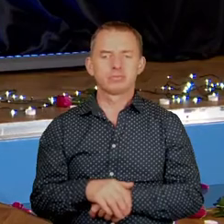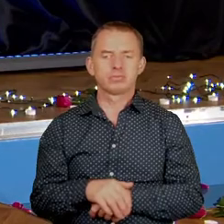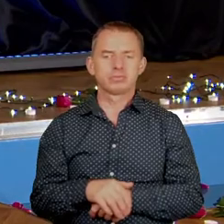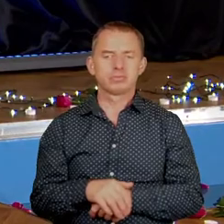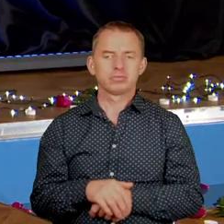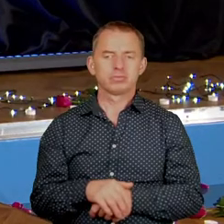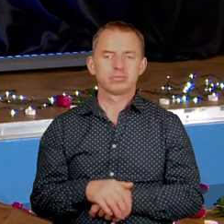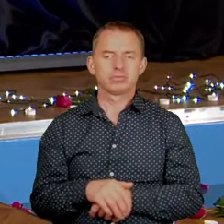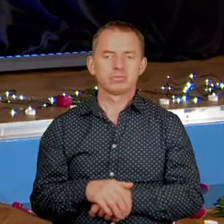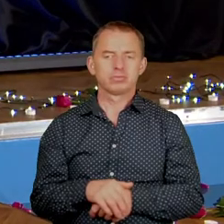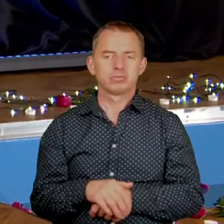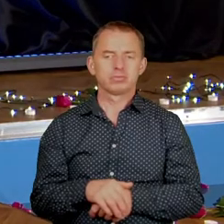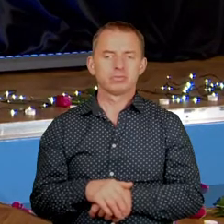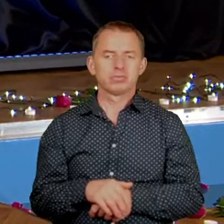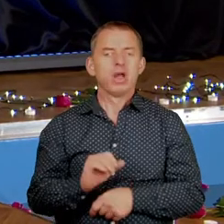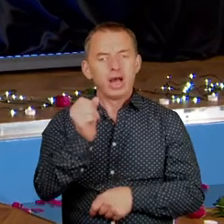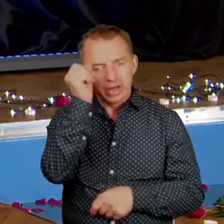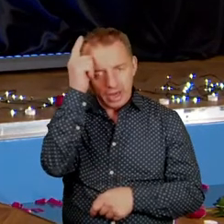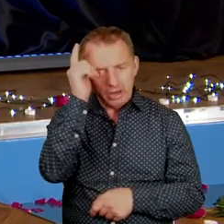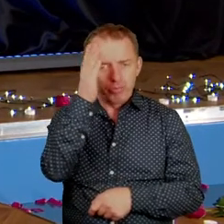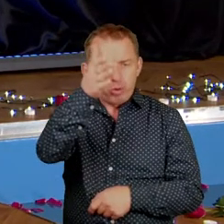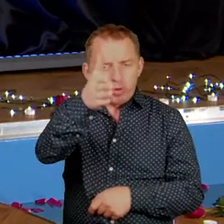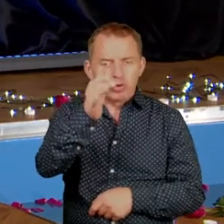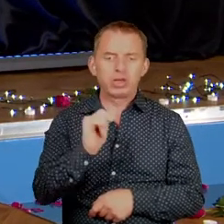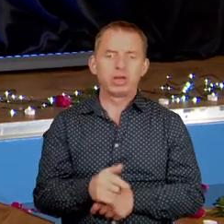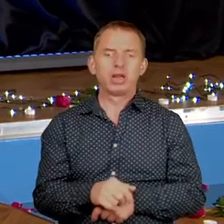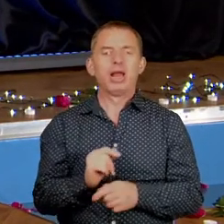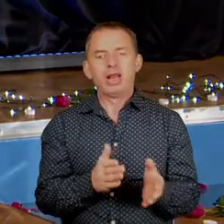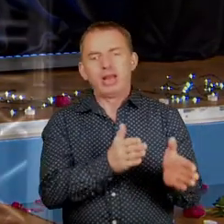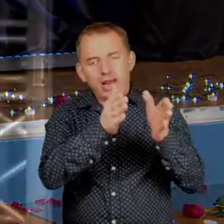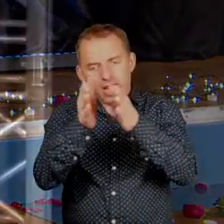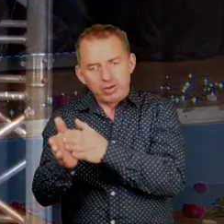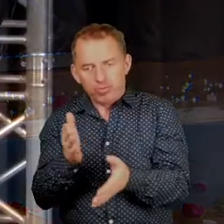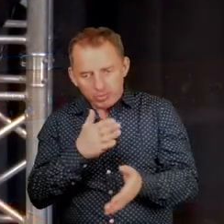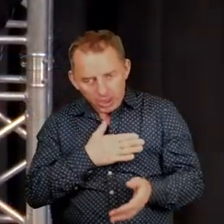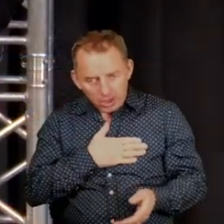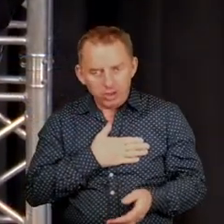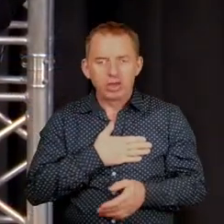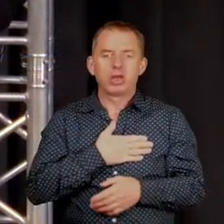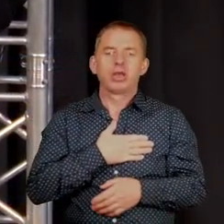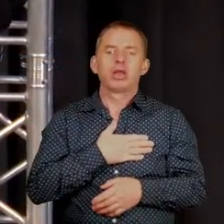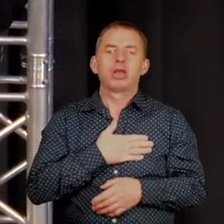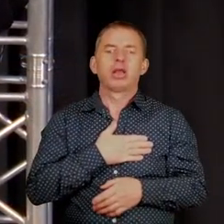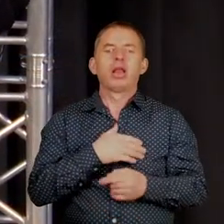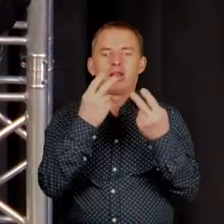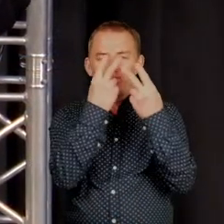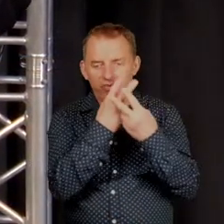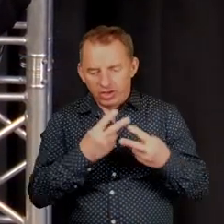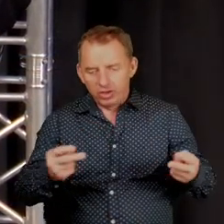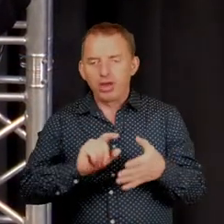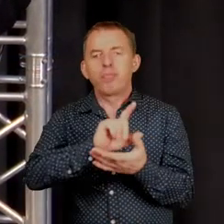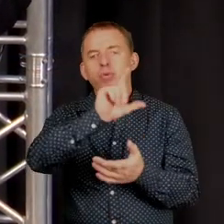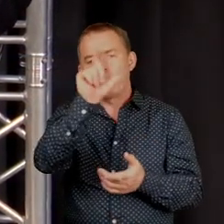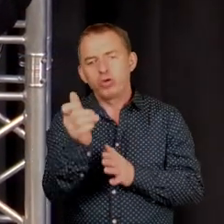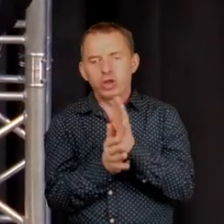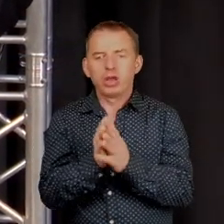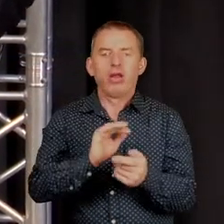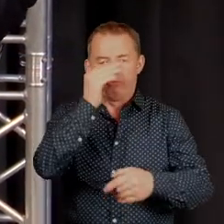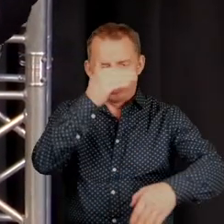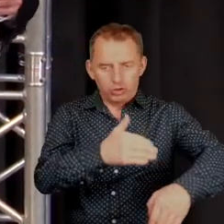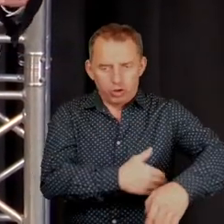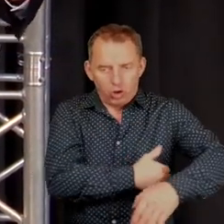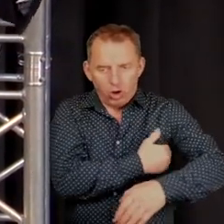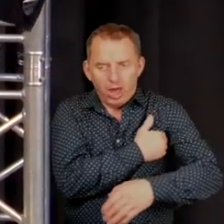Port Kowalewna. Rano później następnie byliśmy z wizytą w Podkowie Leśnej w naszej szkole. We